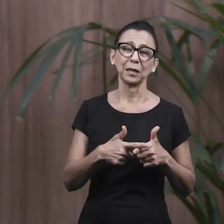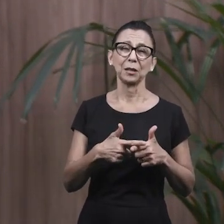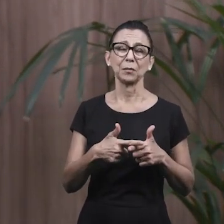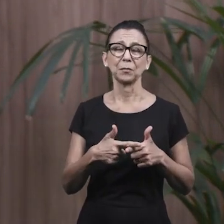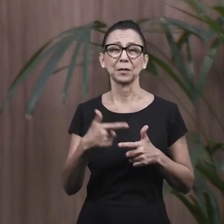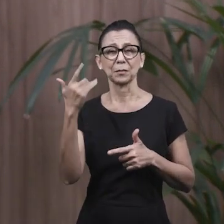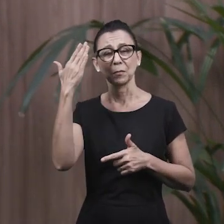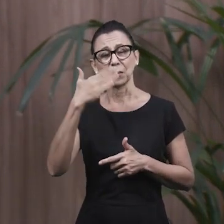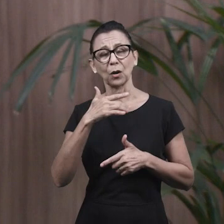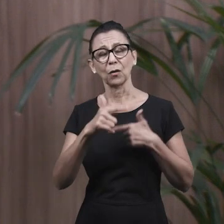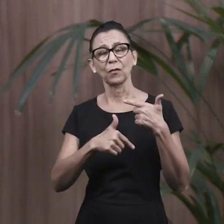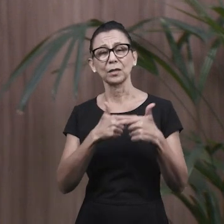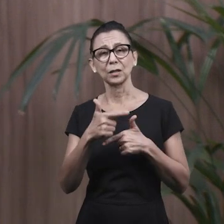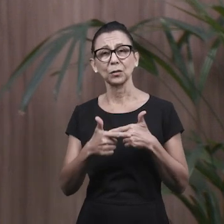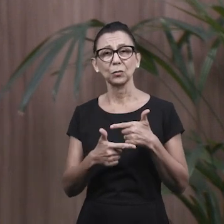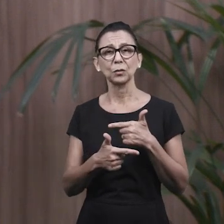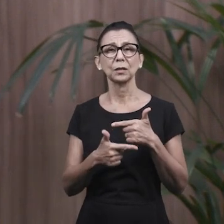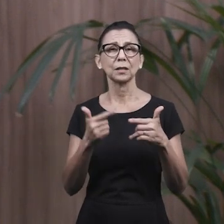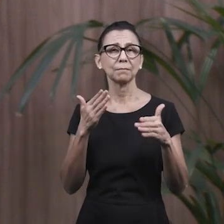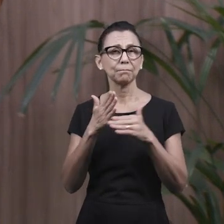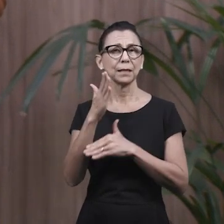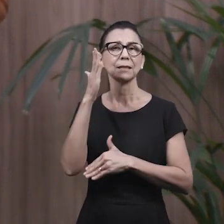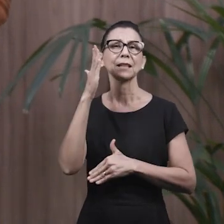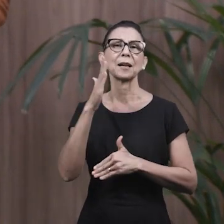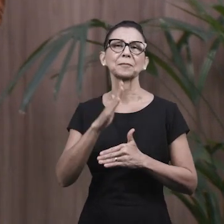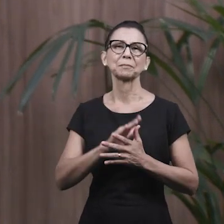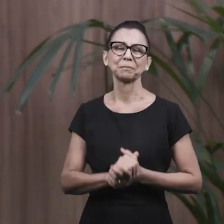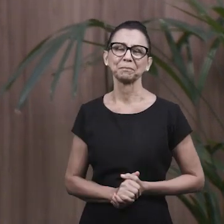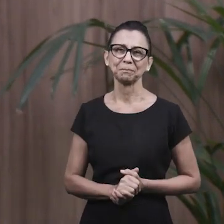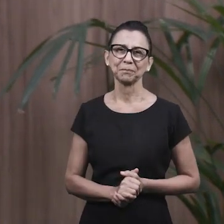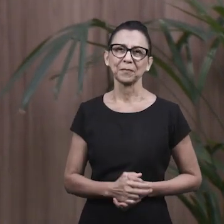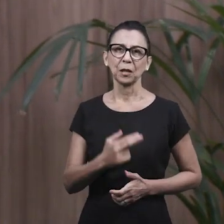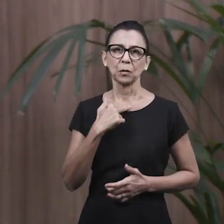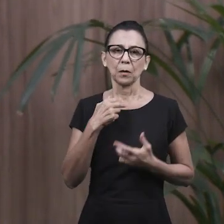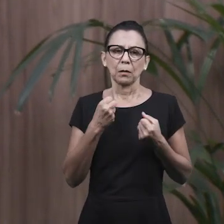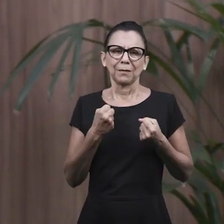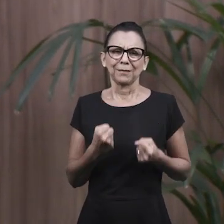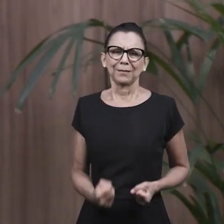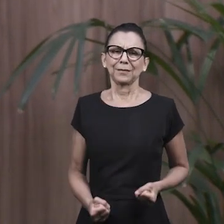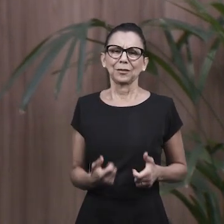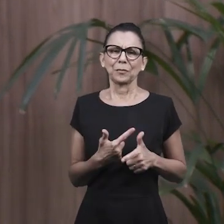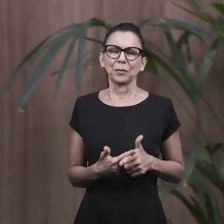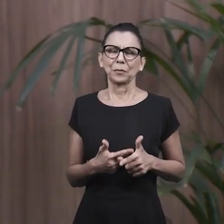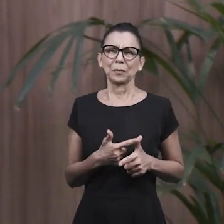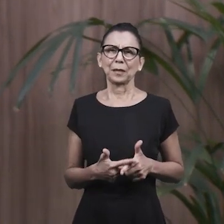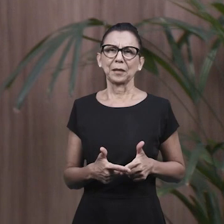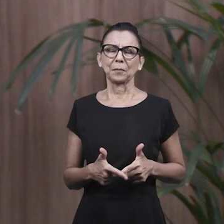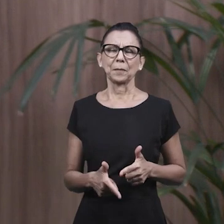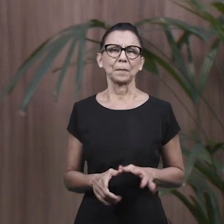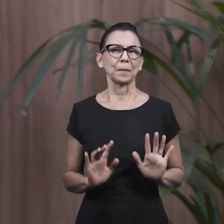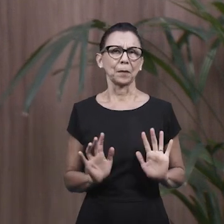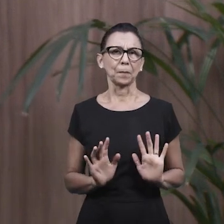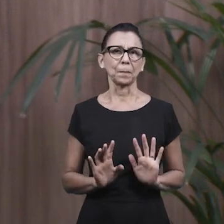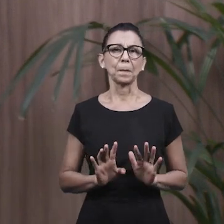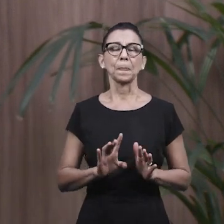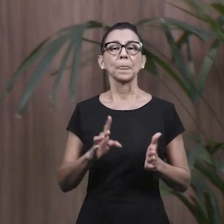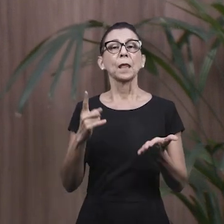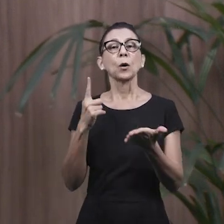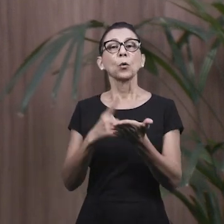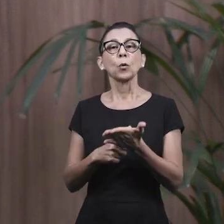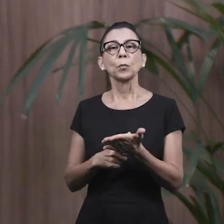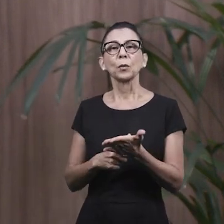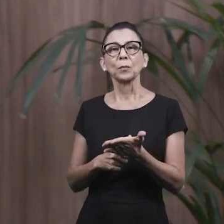légère, afin que nous puissions prendre cela pas comme un poids, un problème, mais jouer aussi comme un engagement avec